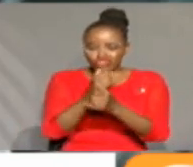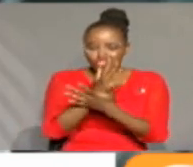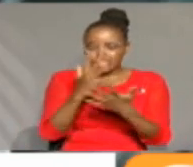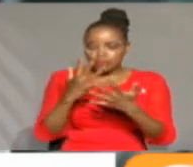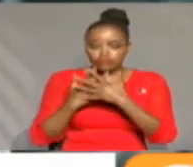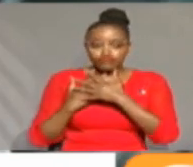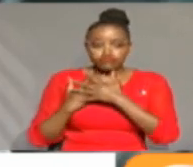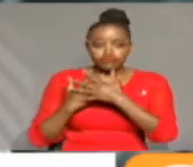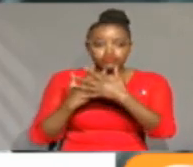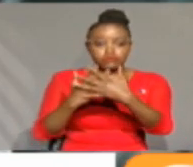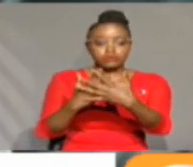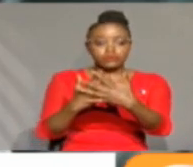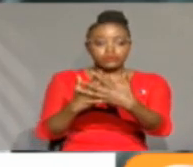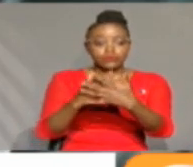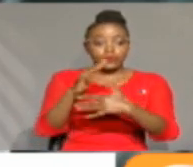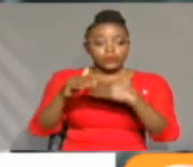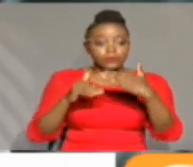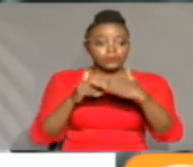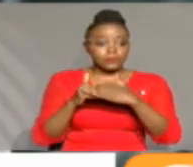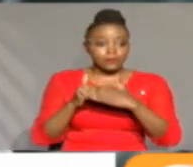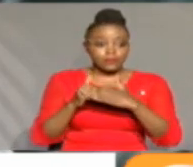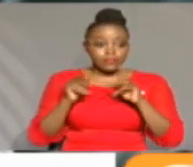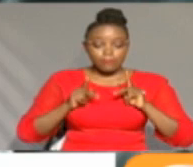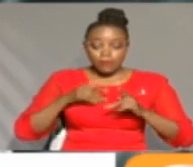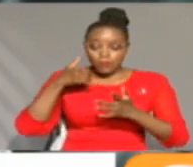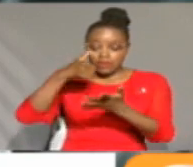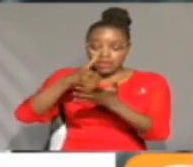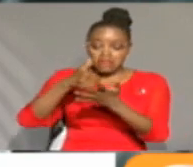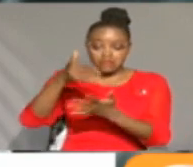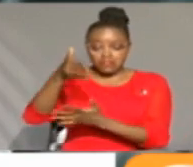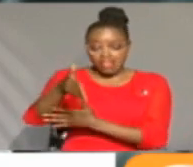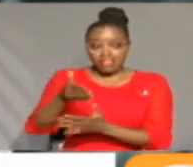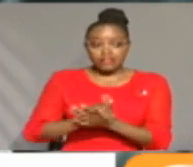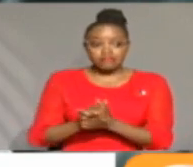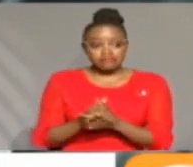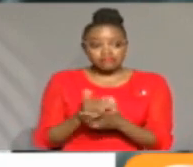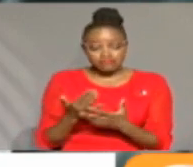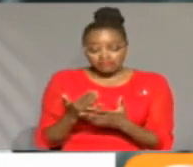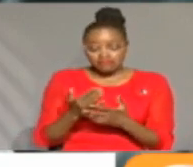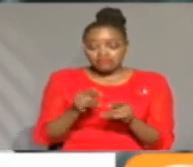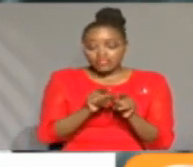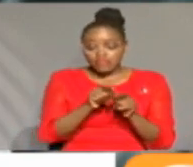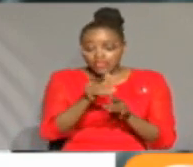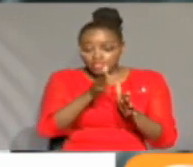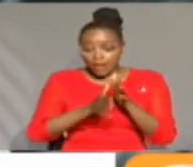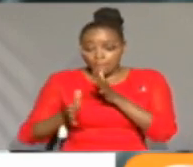arrest all those who were involved in